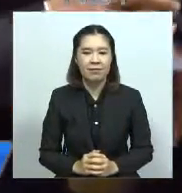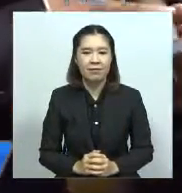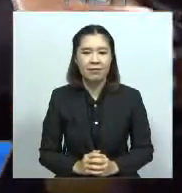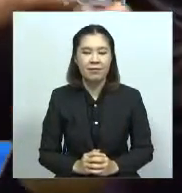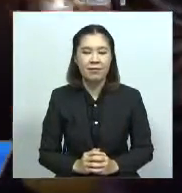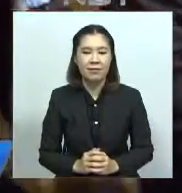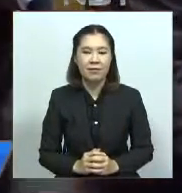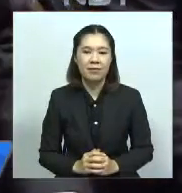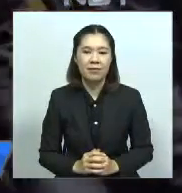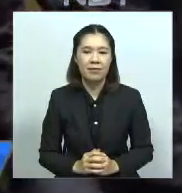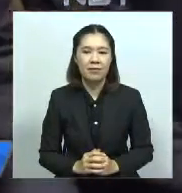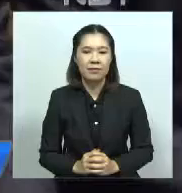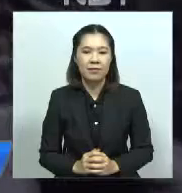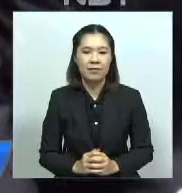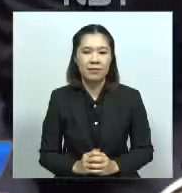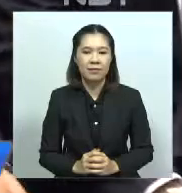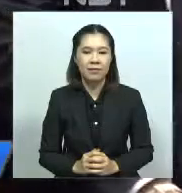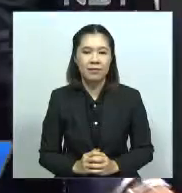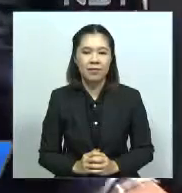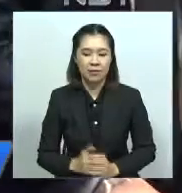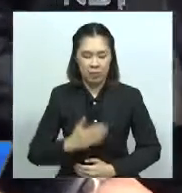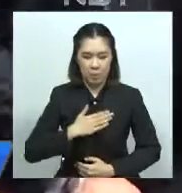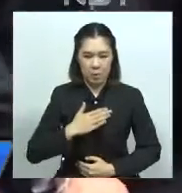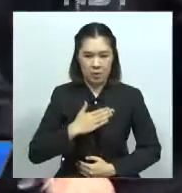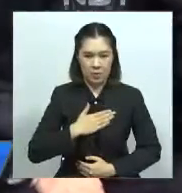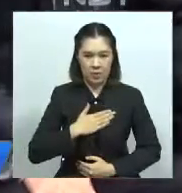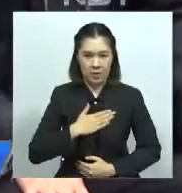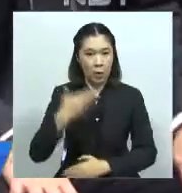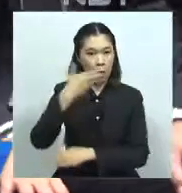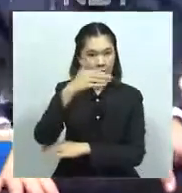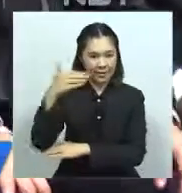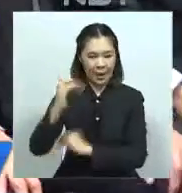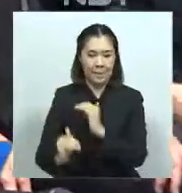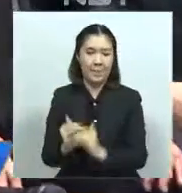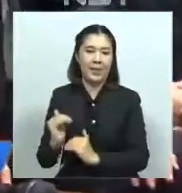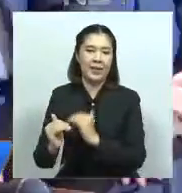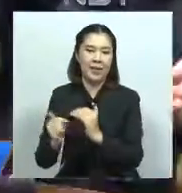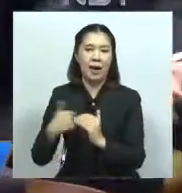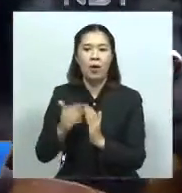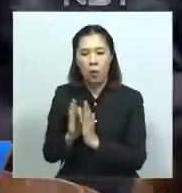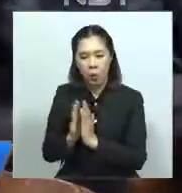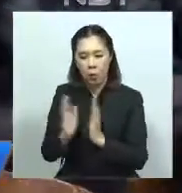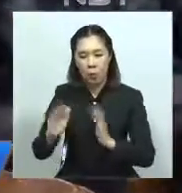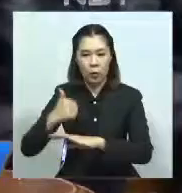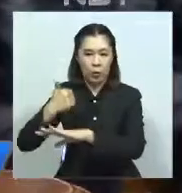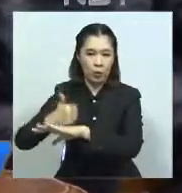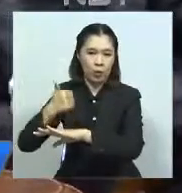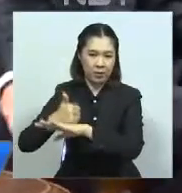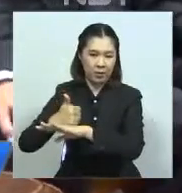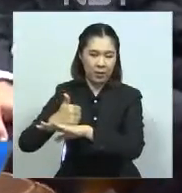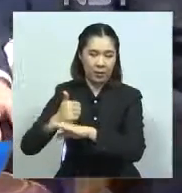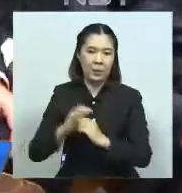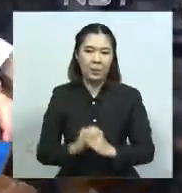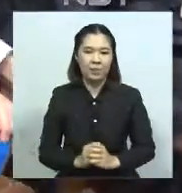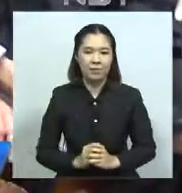ครับในนามของพรรคชาติพัฒนานะครับผมต้องขอขอบคุณท่านอุตมะนะครับท่านหัวหน้าพรรคพลังประชารัฐ